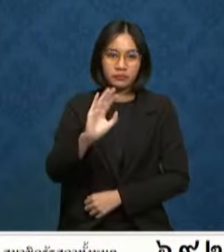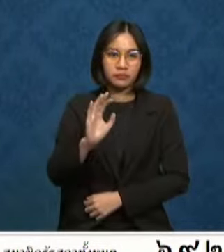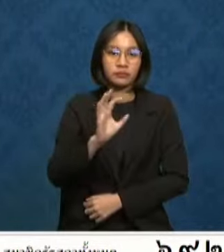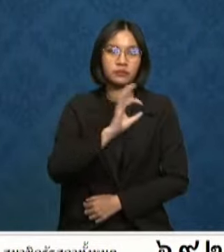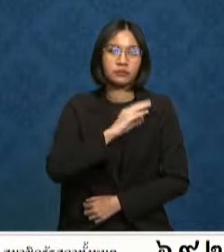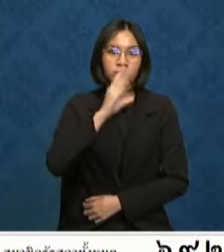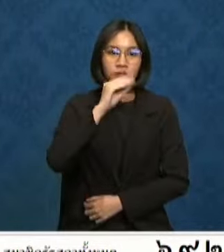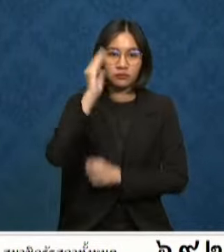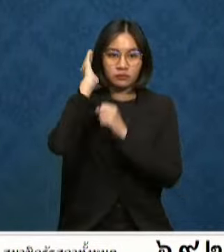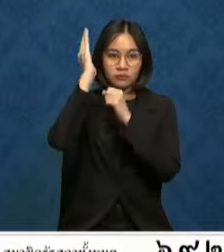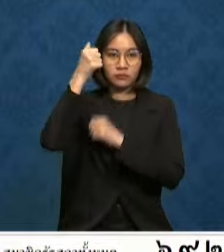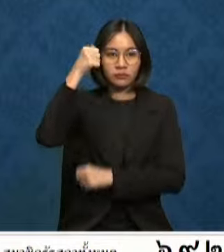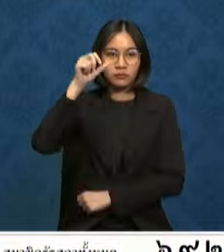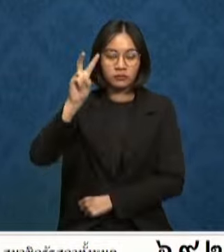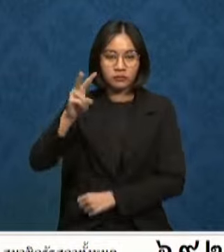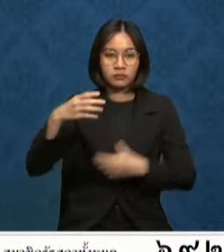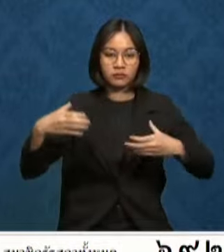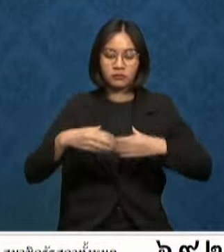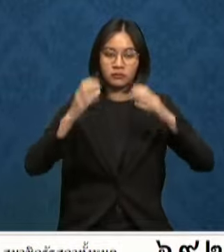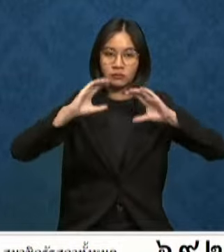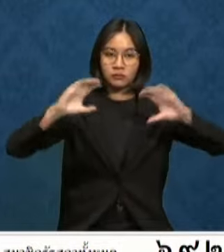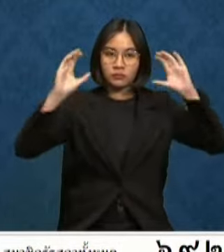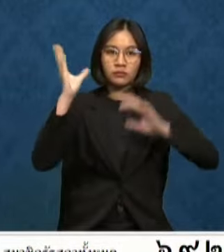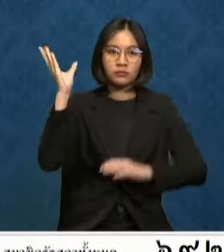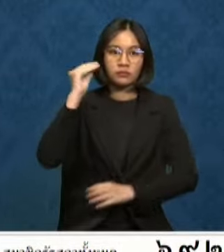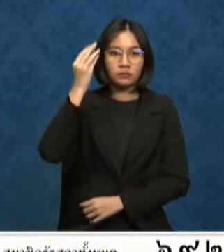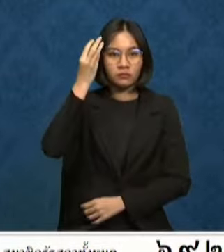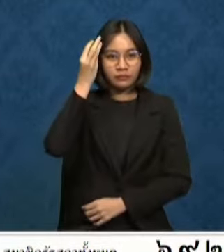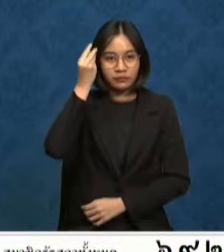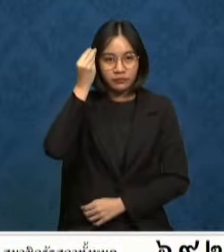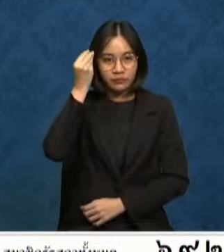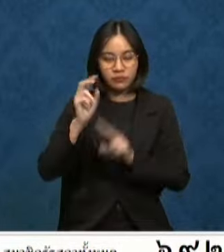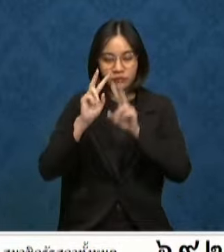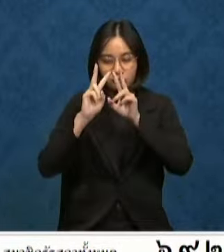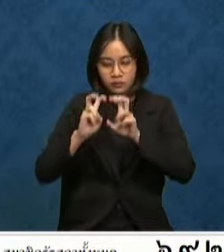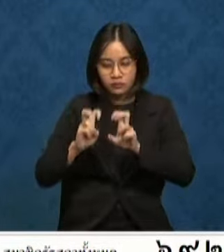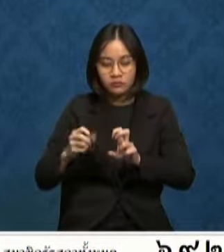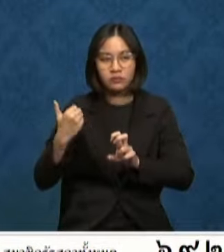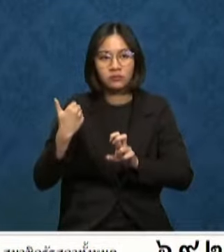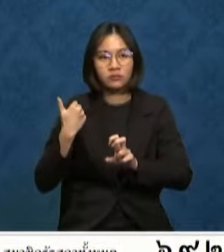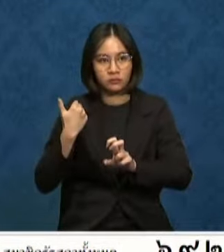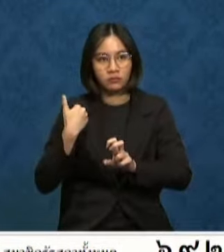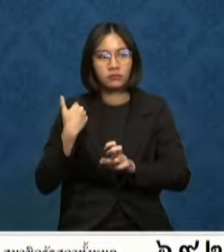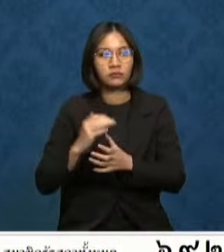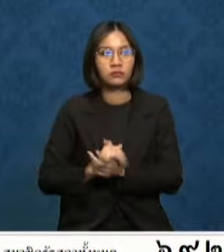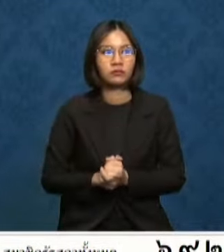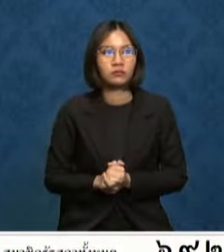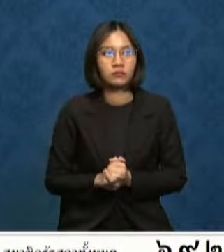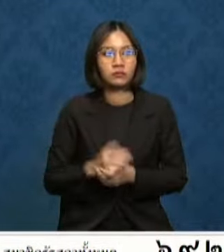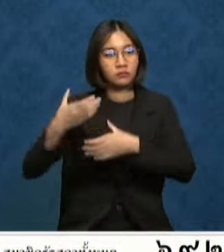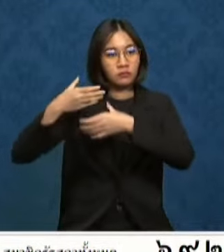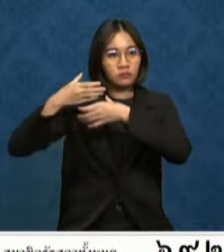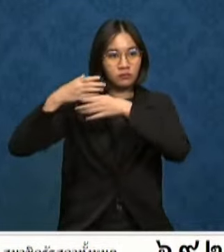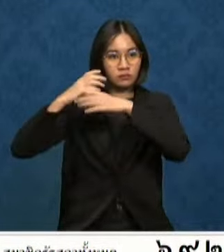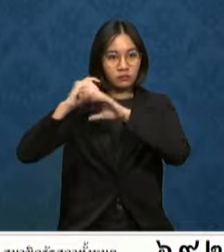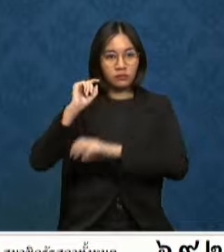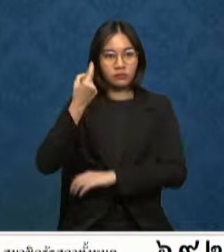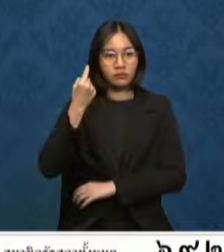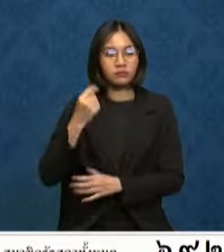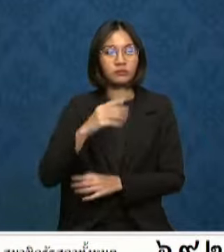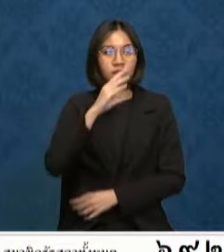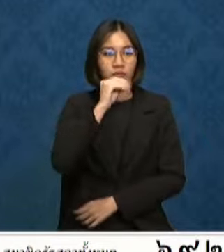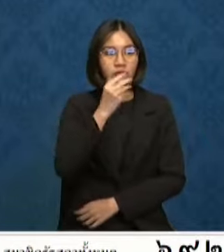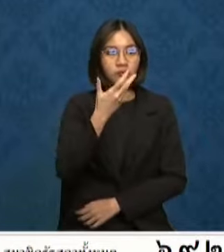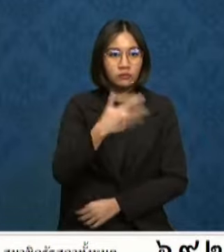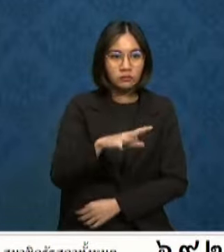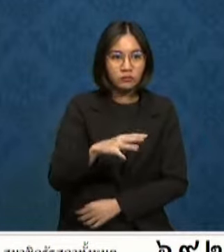พูด2 วันรัฐบานฟัง แล้วคิดวิตกแล้วก็เกยไปเพีงการบ้านเราพูดแ